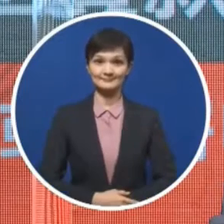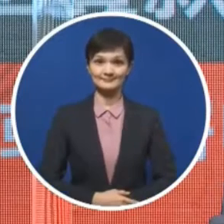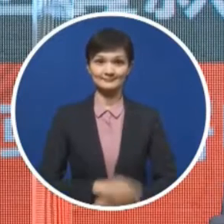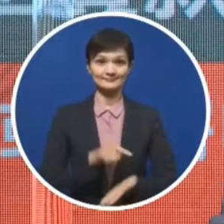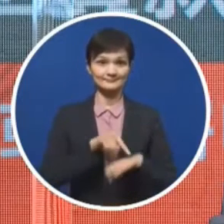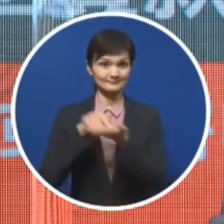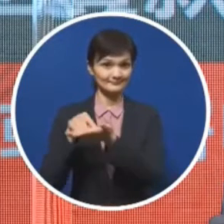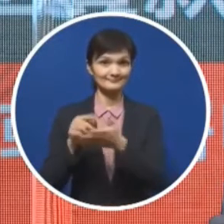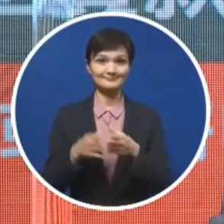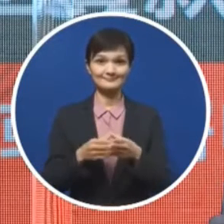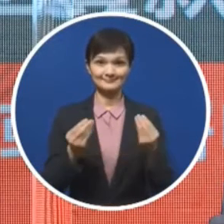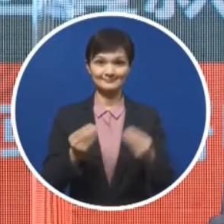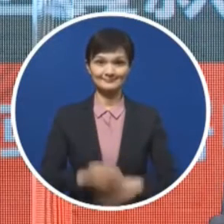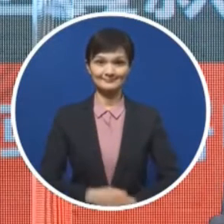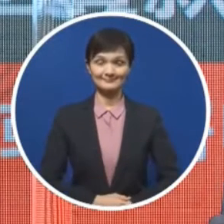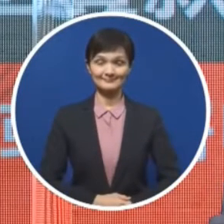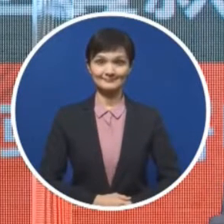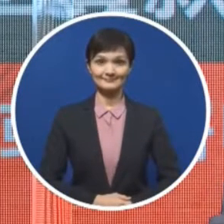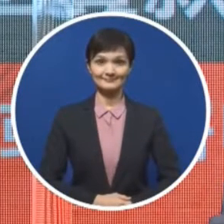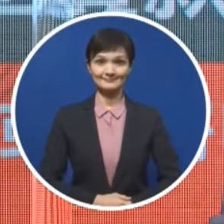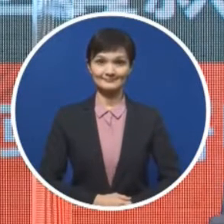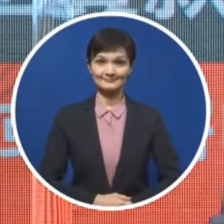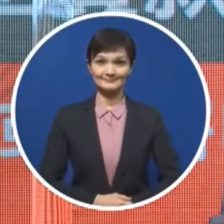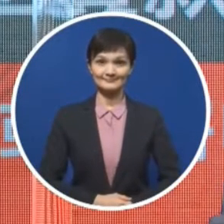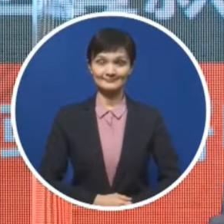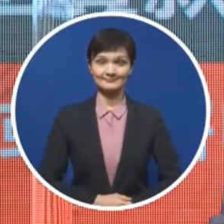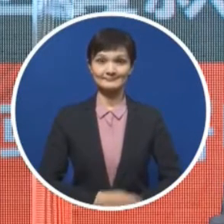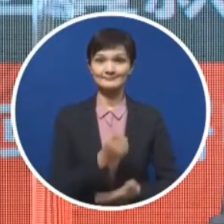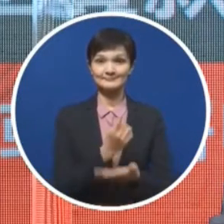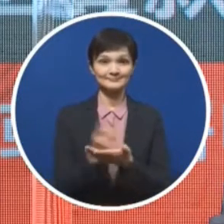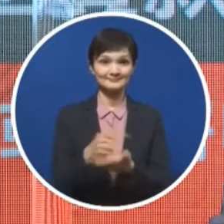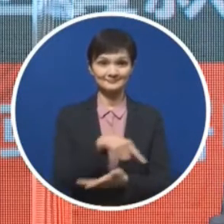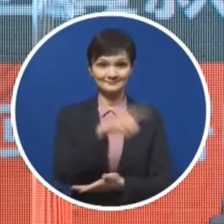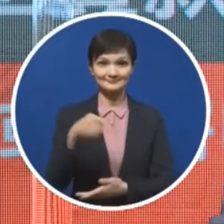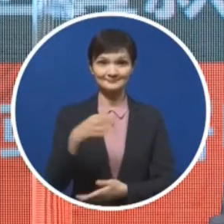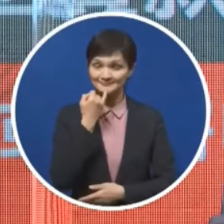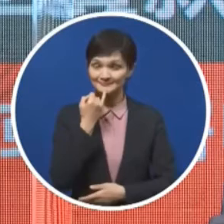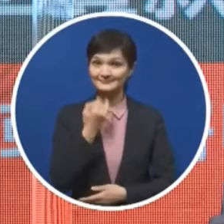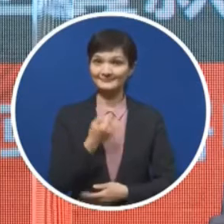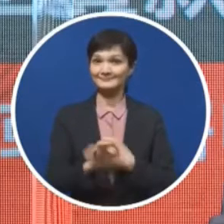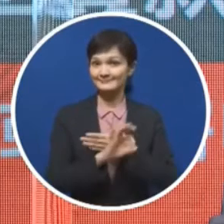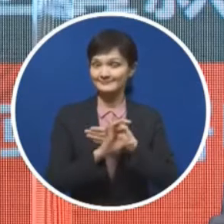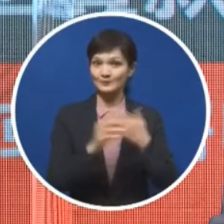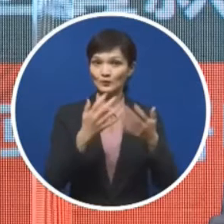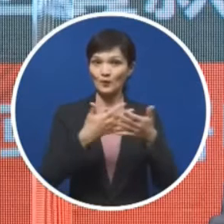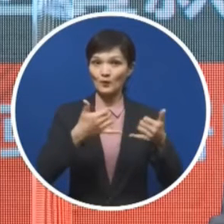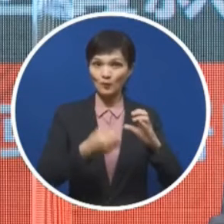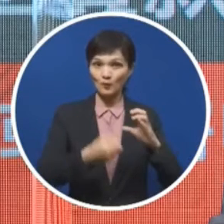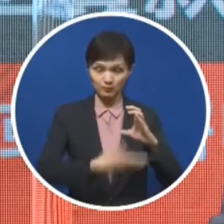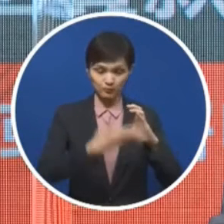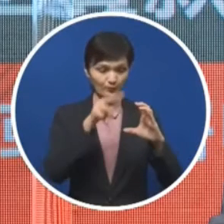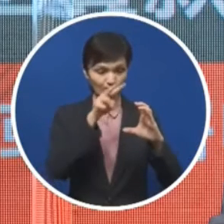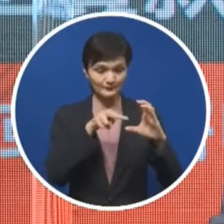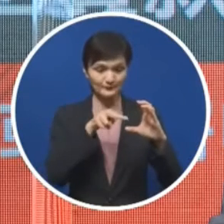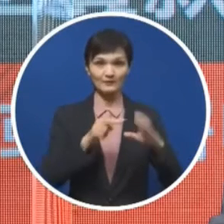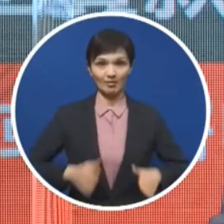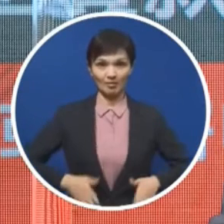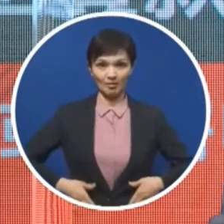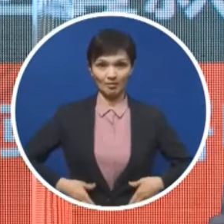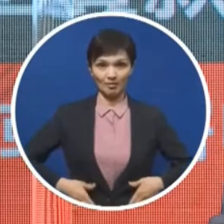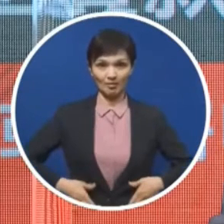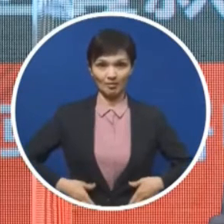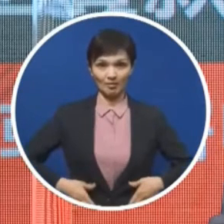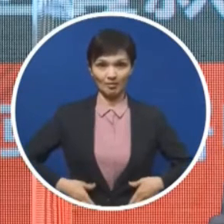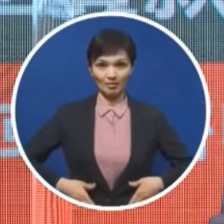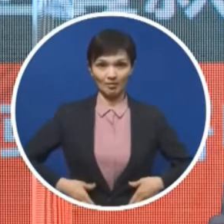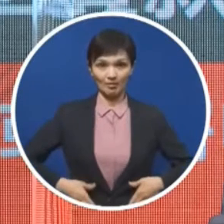也请大家多用网络银行刷折，不要急着去柜台刷本